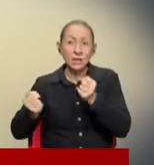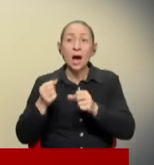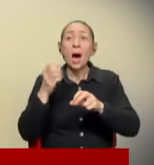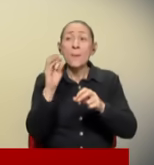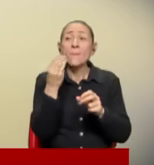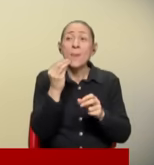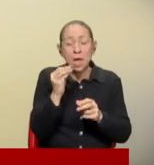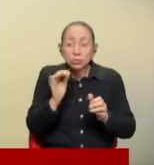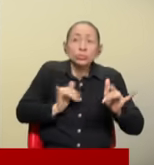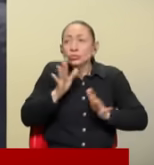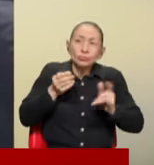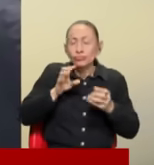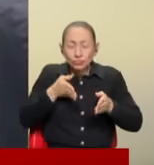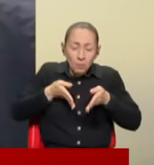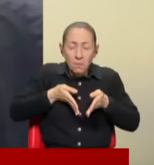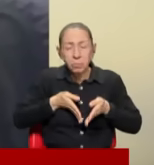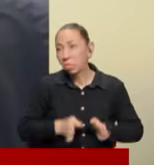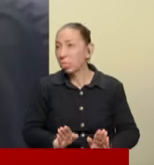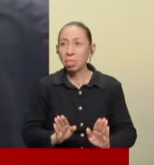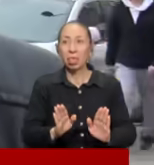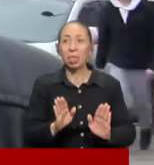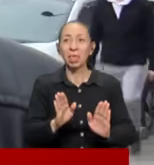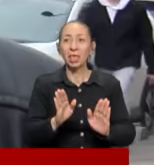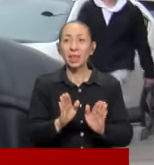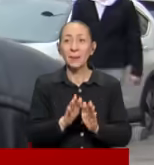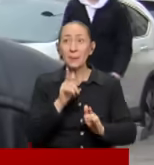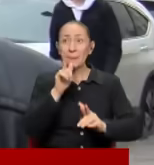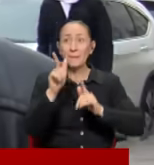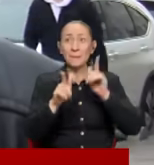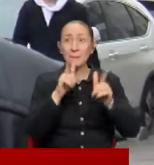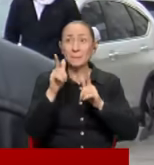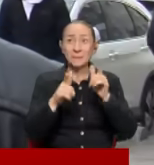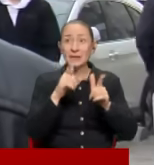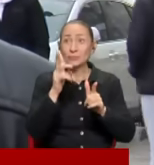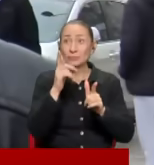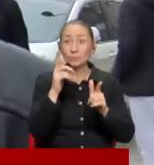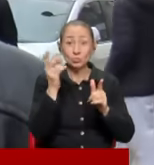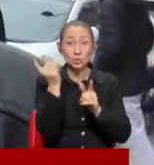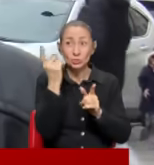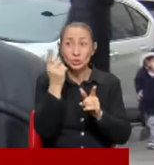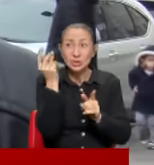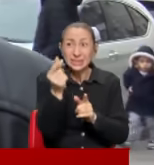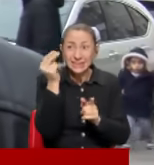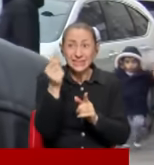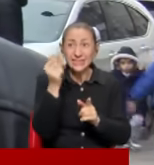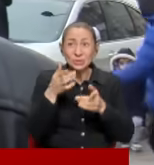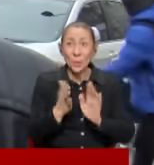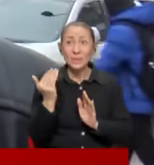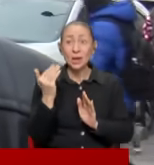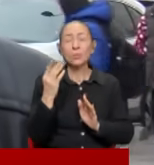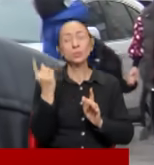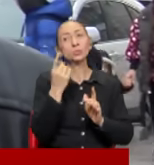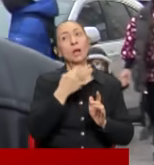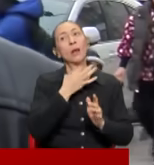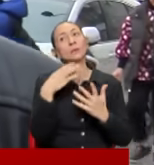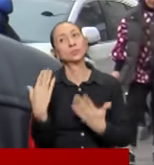Asmin bebek aceleciydi. Minibüste doğum gerçekleşti. Bağırdılar minibüse hızlan diye doğum yapacak diye. Mürşi Allah razı